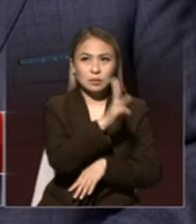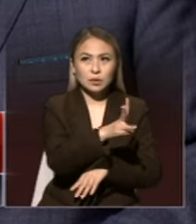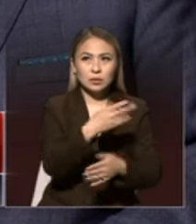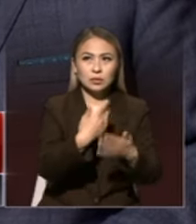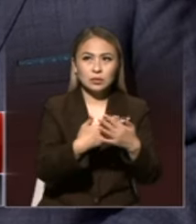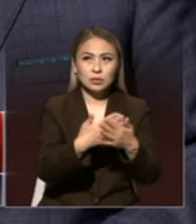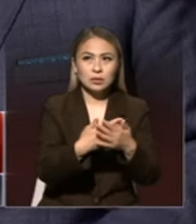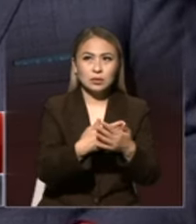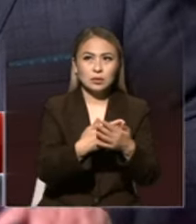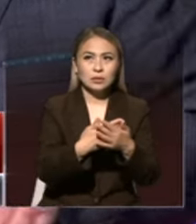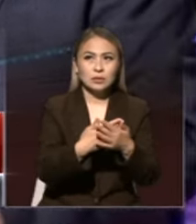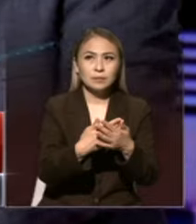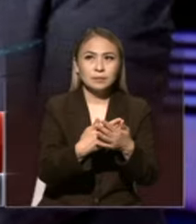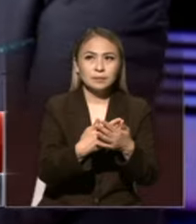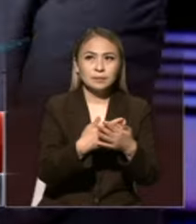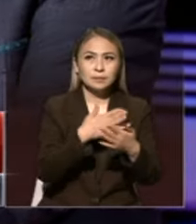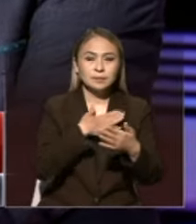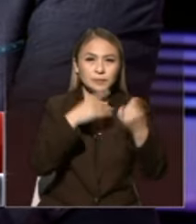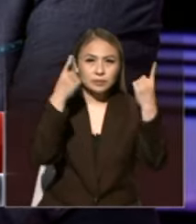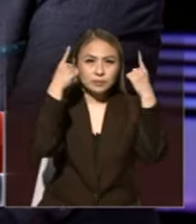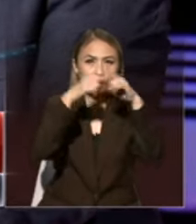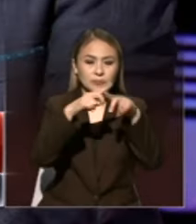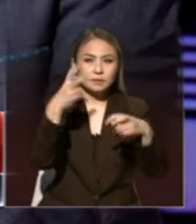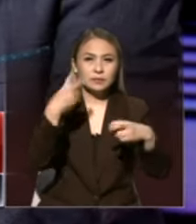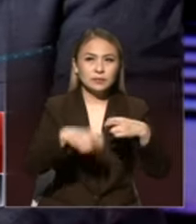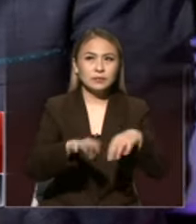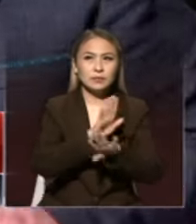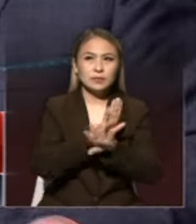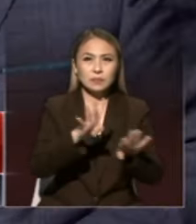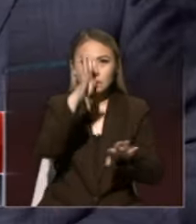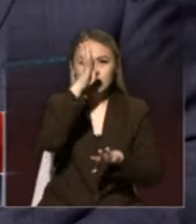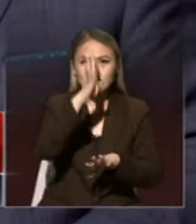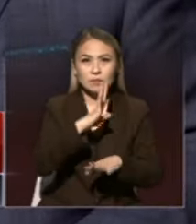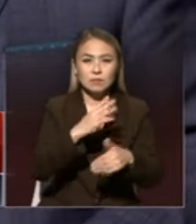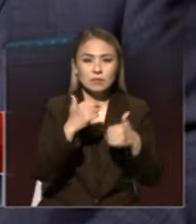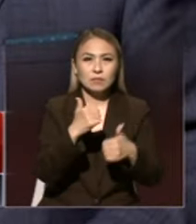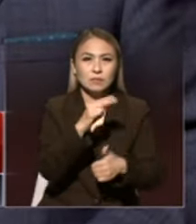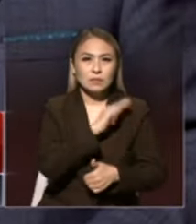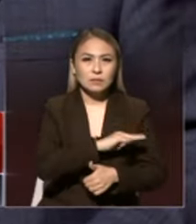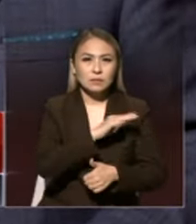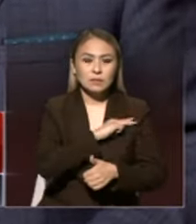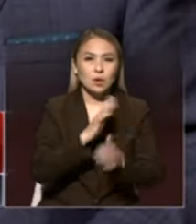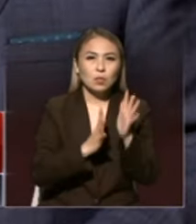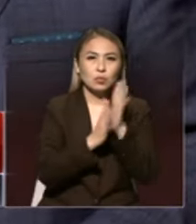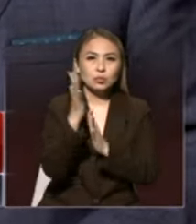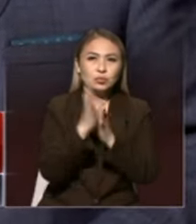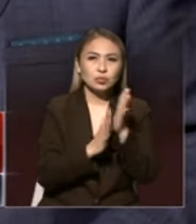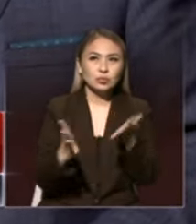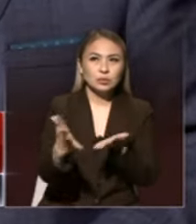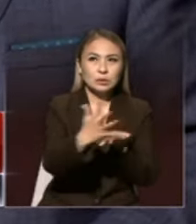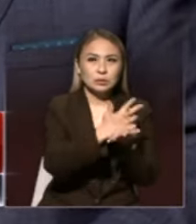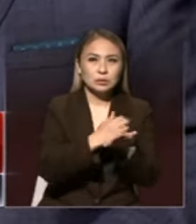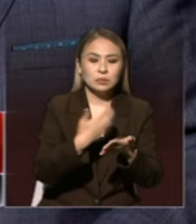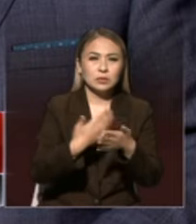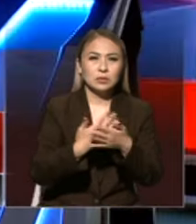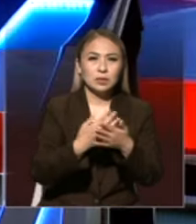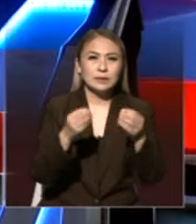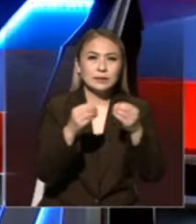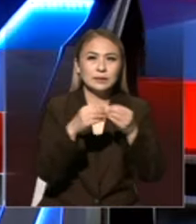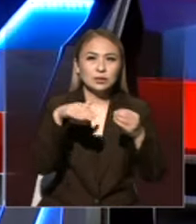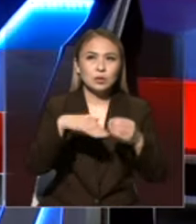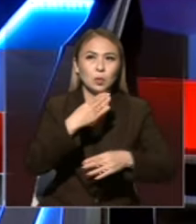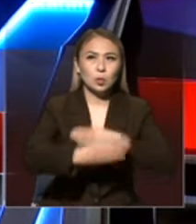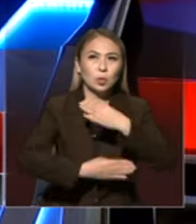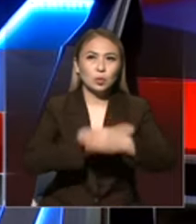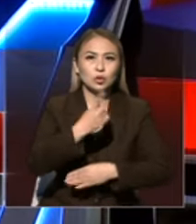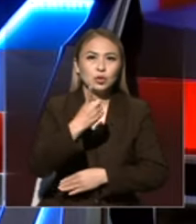300 мың айлық табу үшін мен техникаларым сынбай 4 айда кәдімгі жақсылап тұрып шөп шабуым керек. Мысалы 10 мың рулон қой ектеңіз, 100